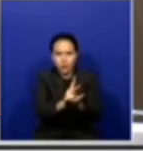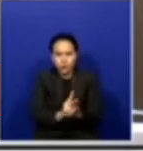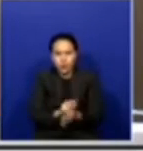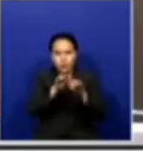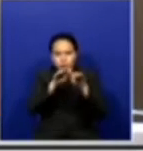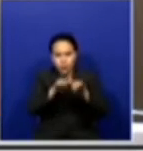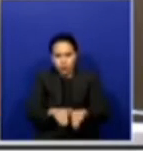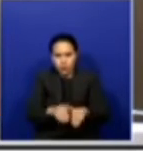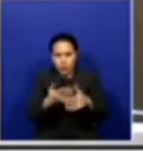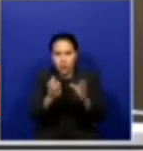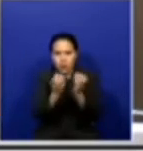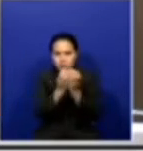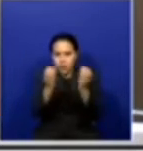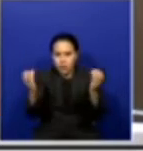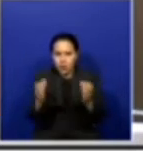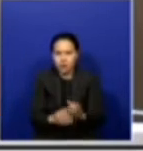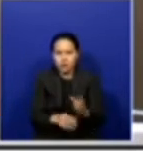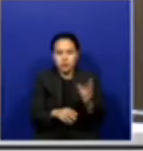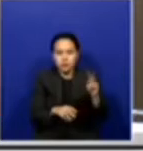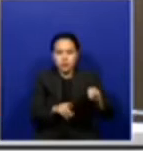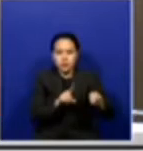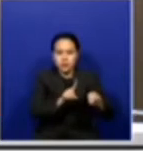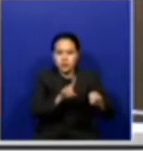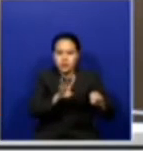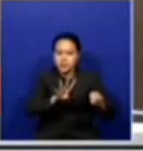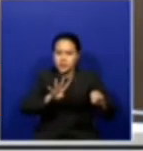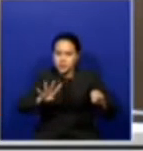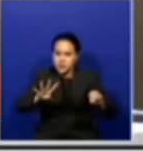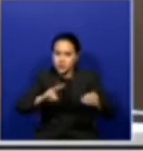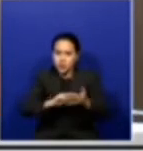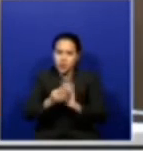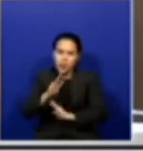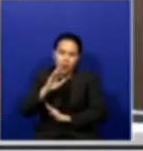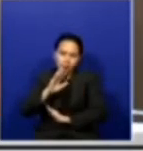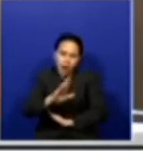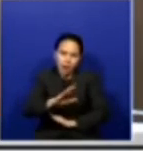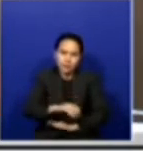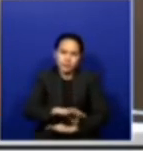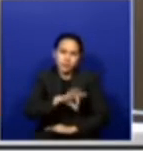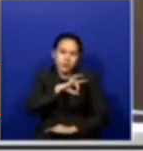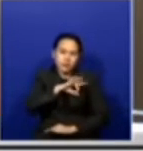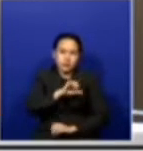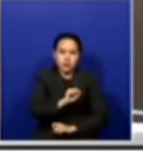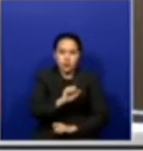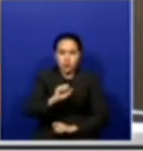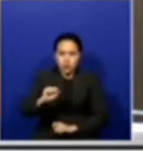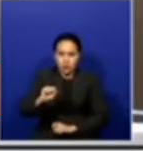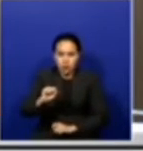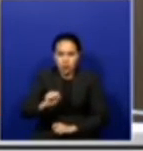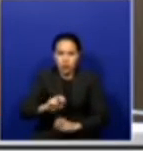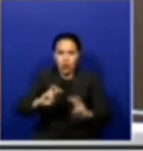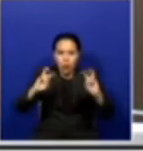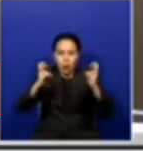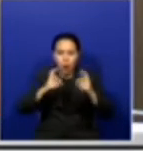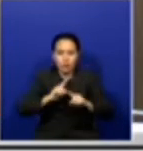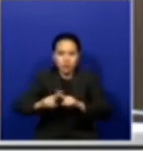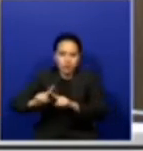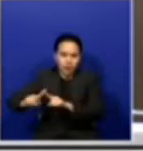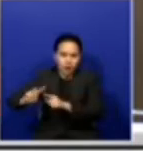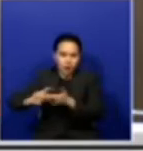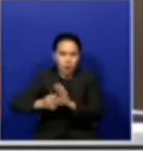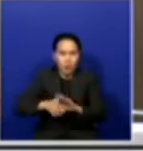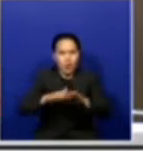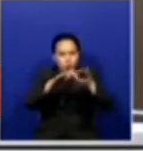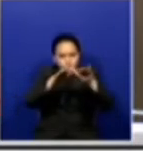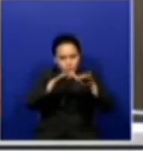มนูญมาตรา144เนี่ยได้กำหนดห้ามนะฮะห้ามสมาชิกสภาผู้แทนราษฎรแปรยัตติในทางลดหรือตัดท